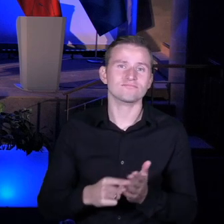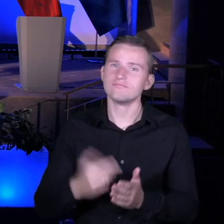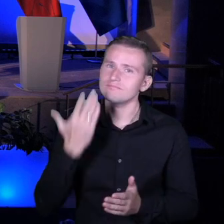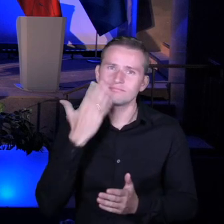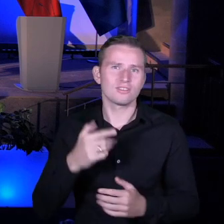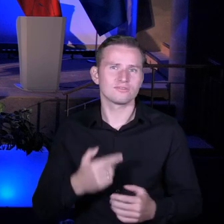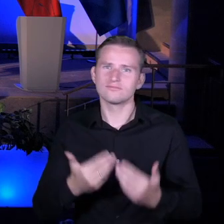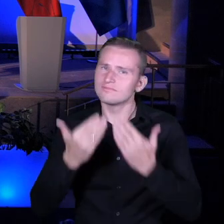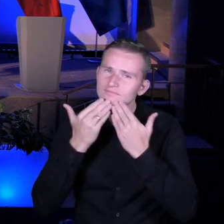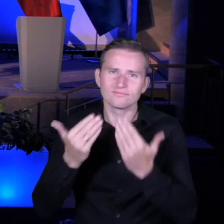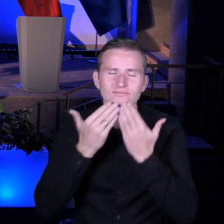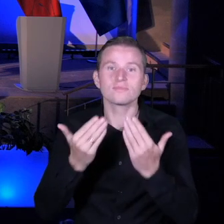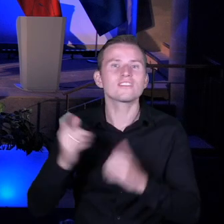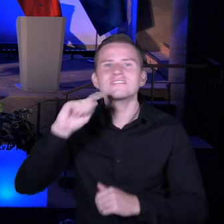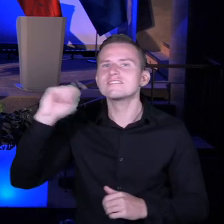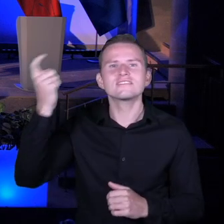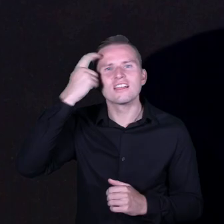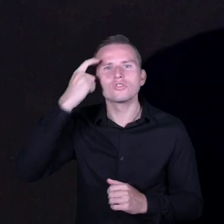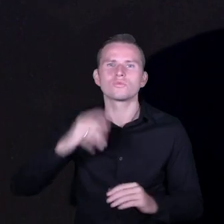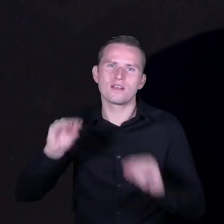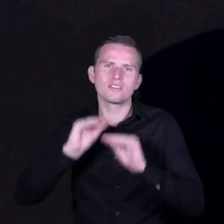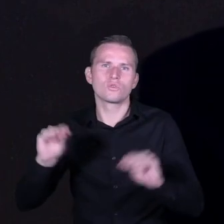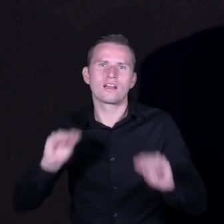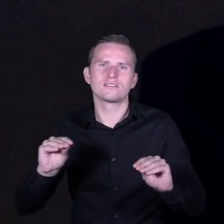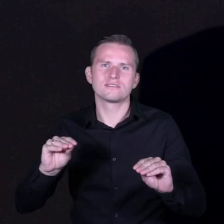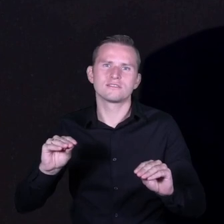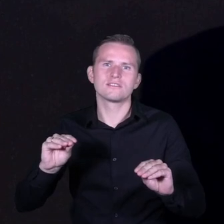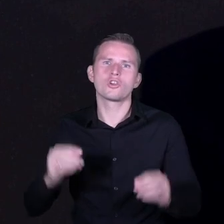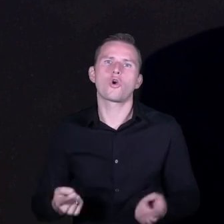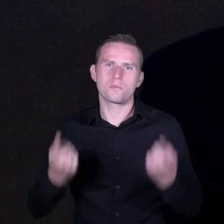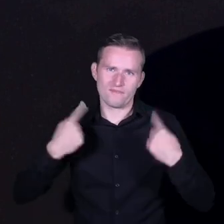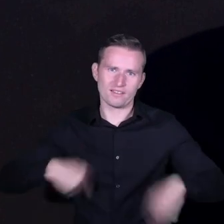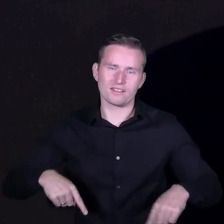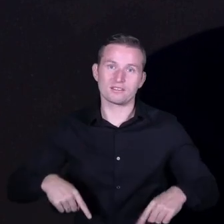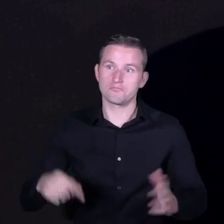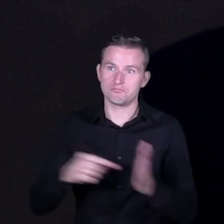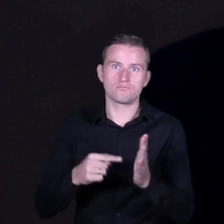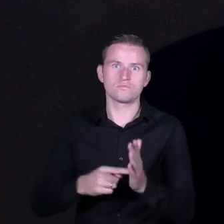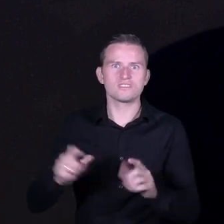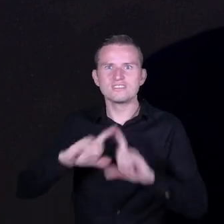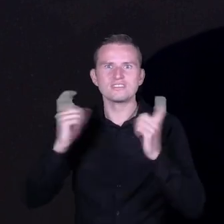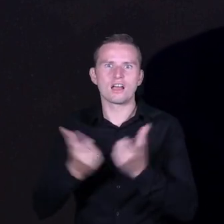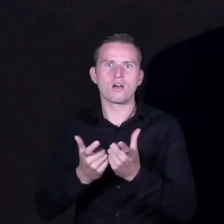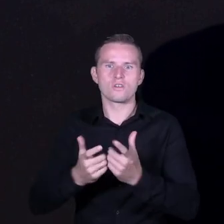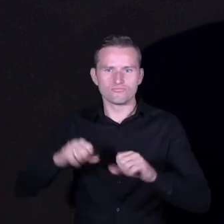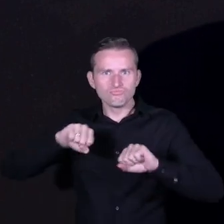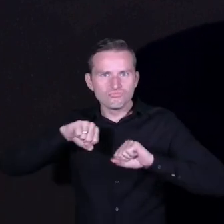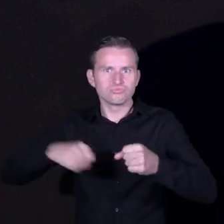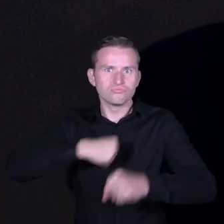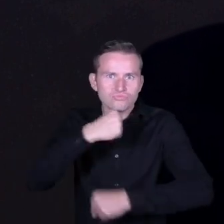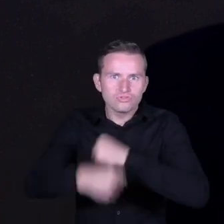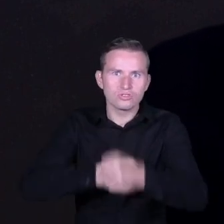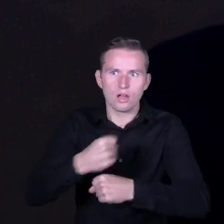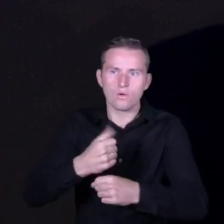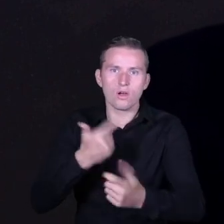podziękowania Centrum Edukacji Obywatelskiej w ogóle za to całe przedsięwzięcie, które uważam jest krokiem milowym